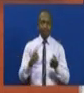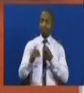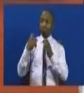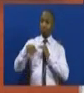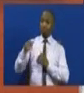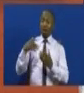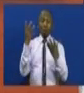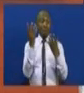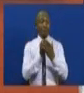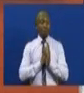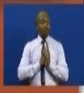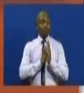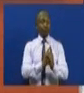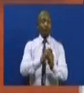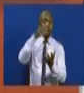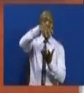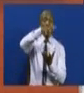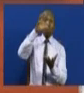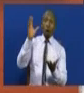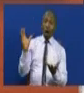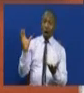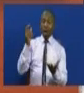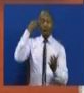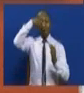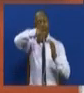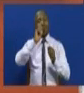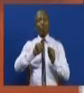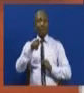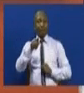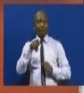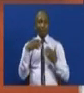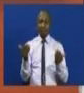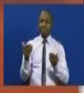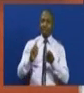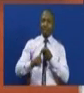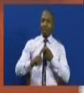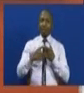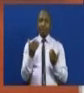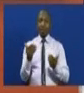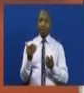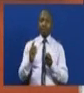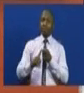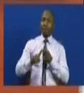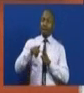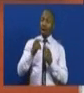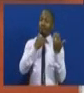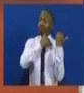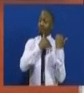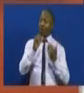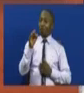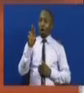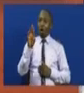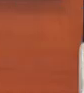kwa pamoja tukafunue kawa, tuone kwenye kawa kuna nini hii leo, na ambaye amepewa dhamana ya kufanya hivyo usiku huu ni Florence